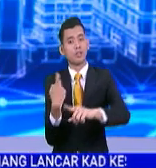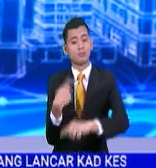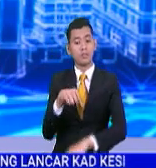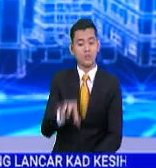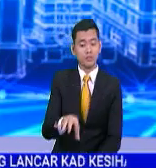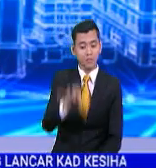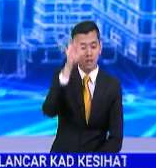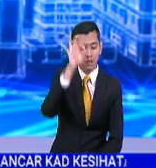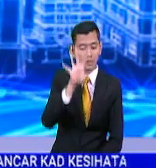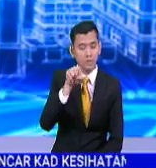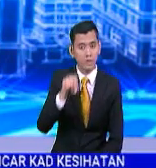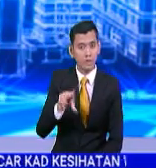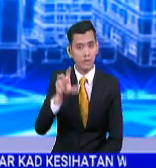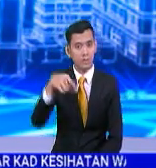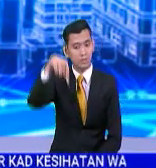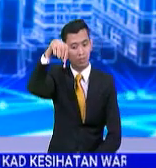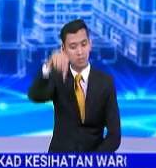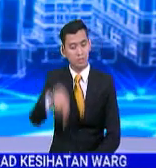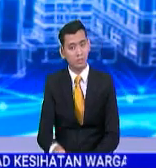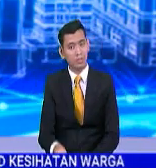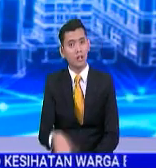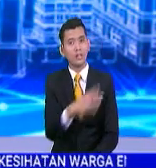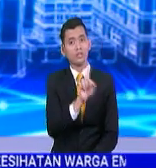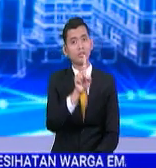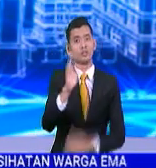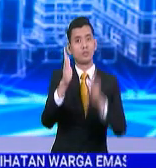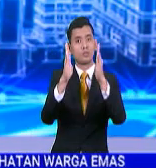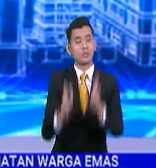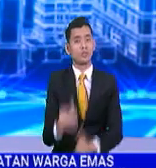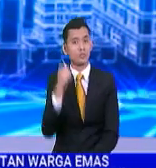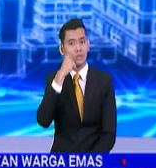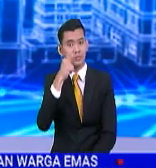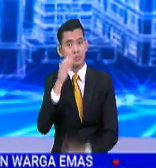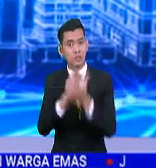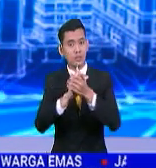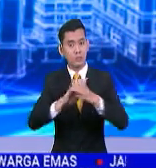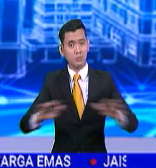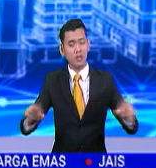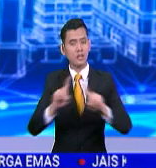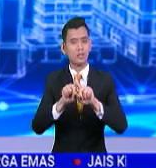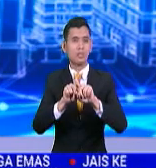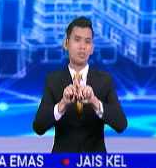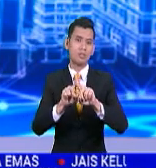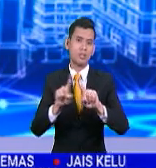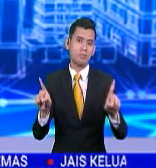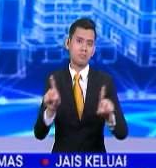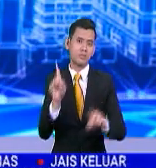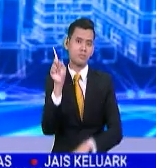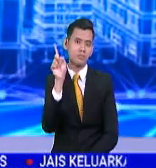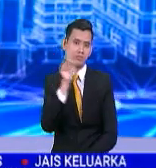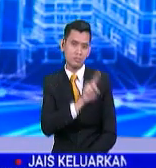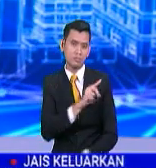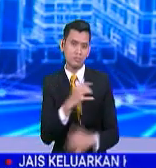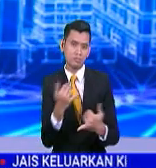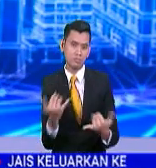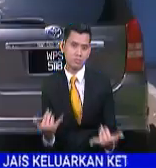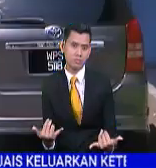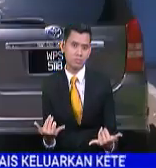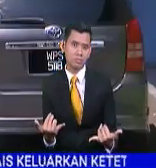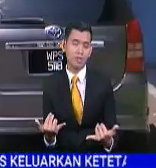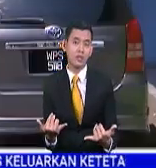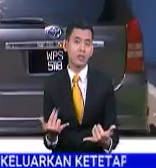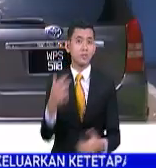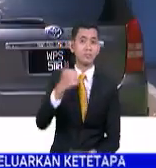lokasi kejadian. Manakala seorang wanita ditemukan selamat bagaimanapun dalam keadaan kritikal. Pengarah